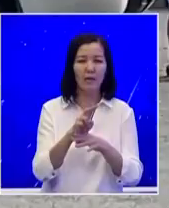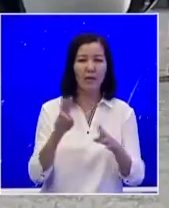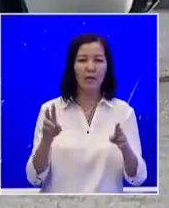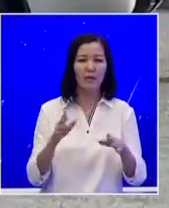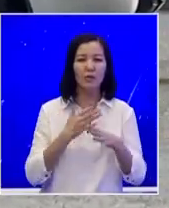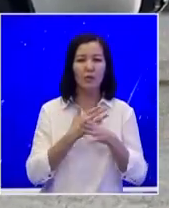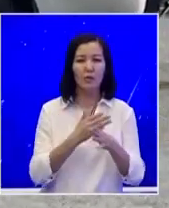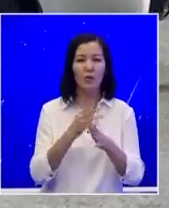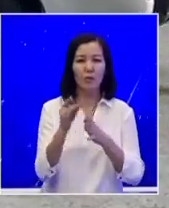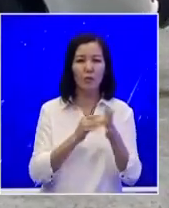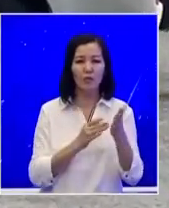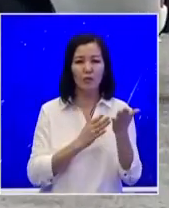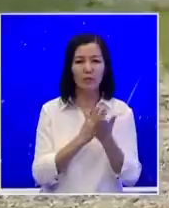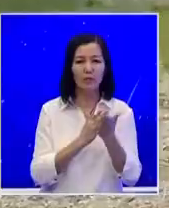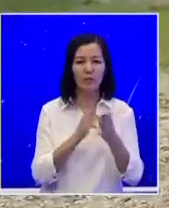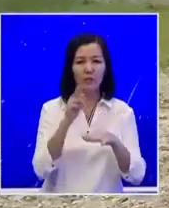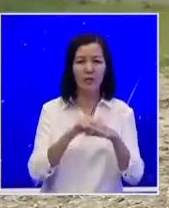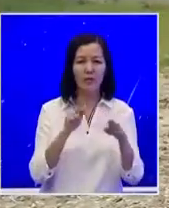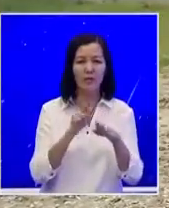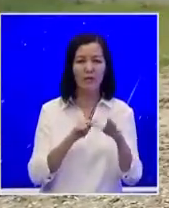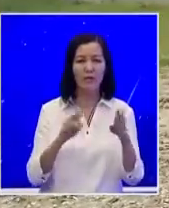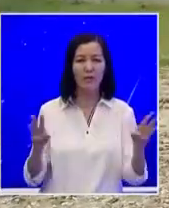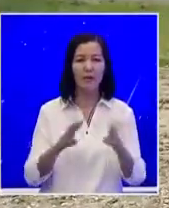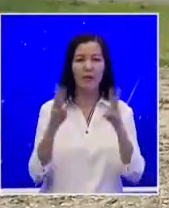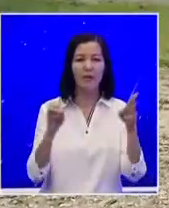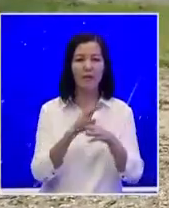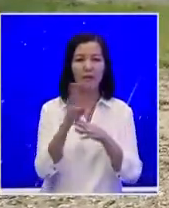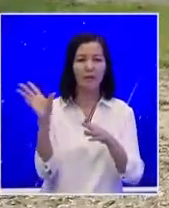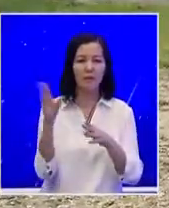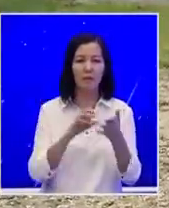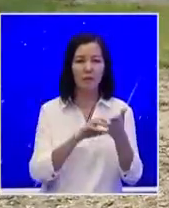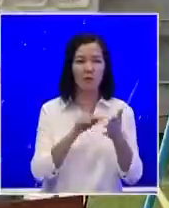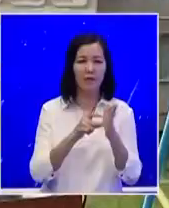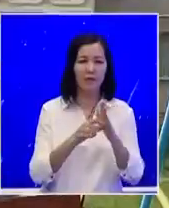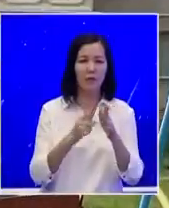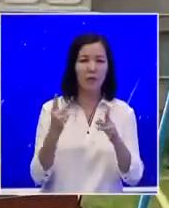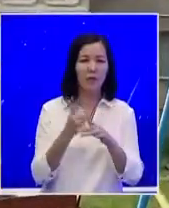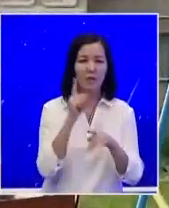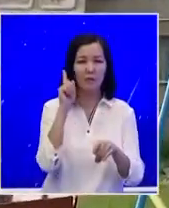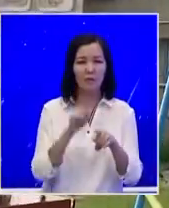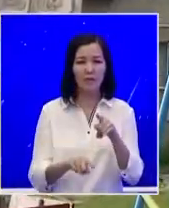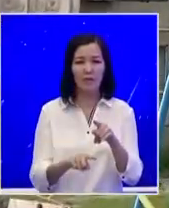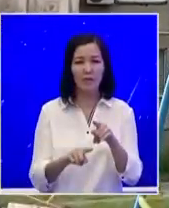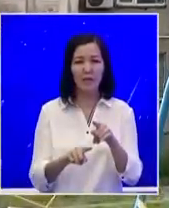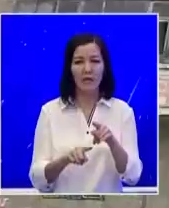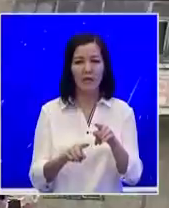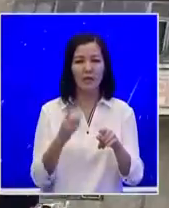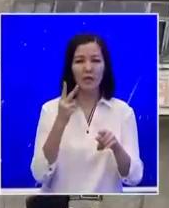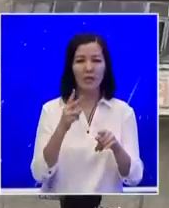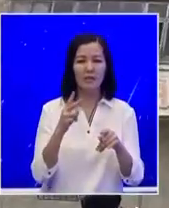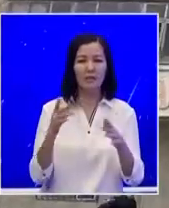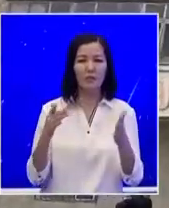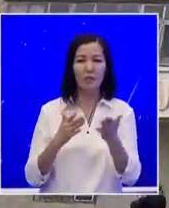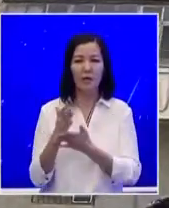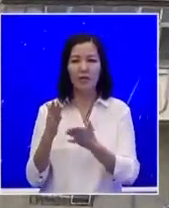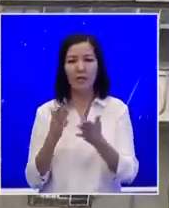скорой помощи и сотрудники полиции. Языки пламени охватили почти всю квартиру всего за пару минут. Огнеборцами из двух подъездов